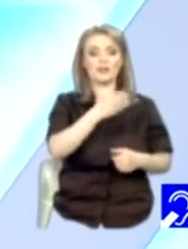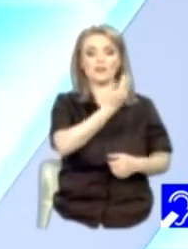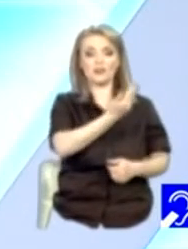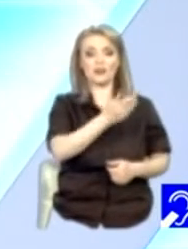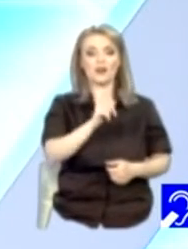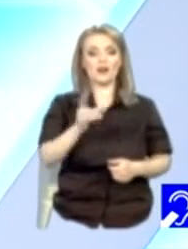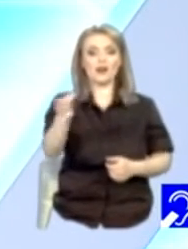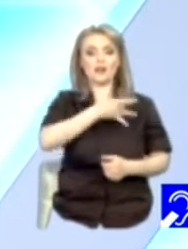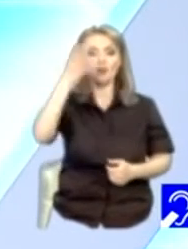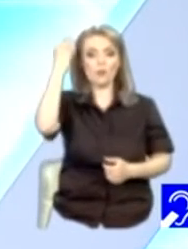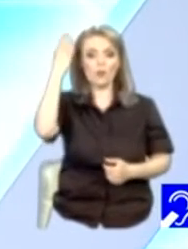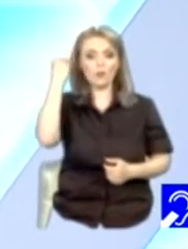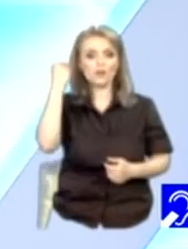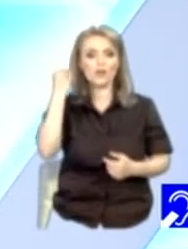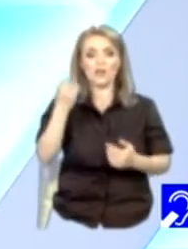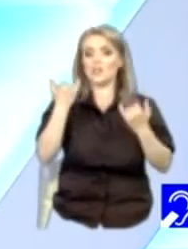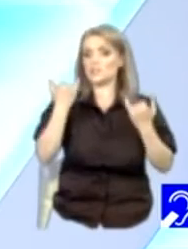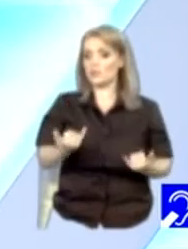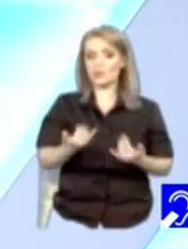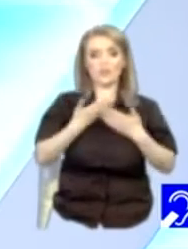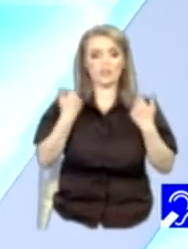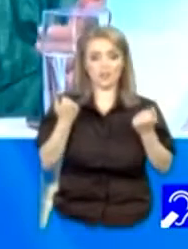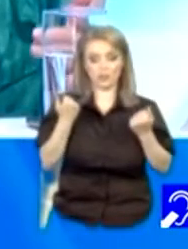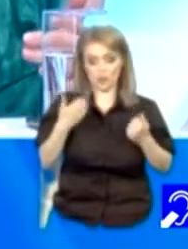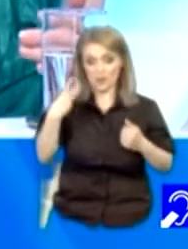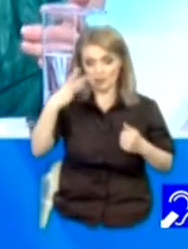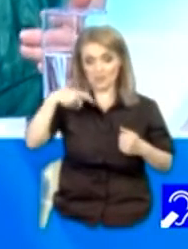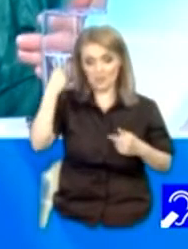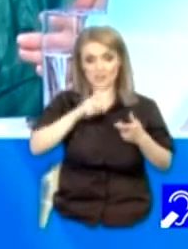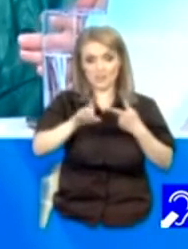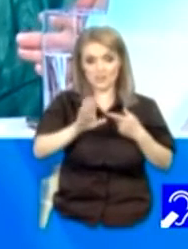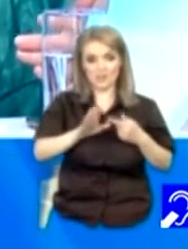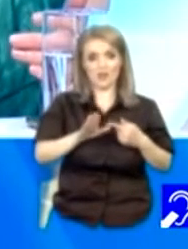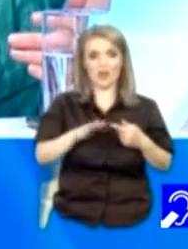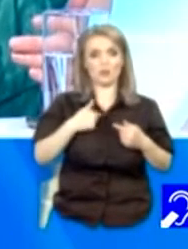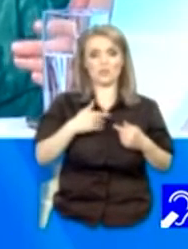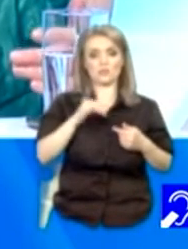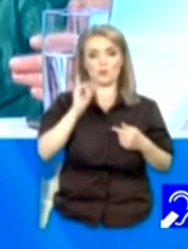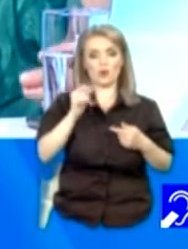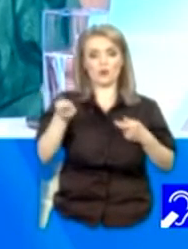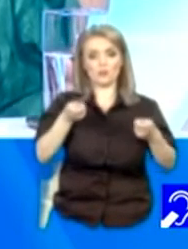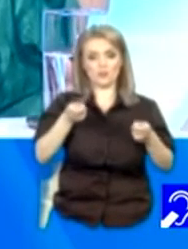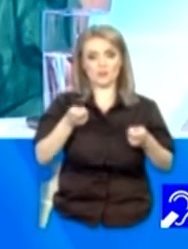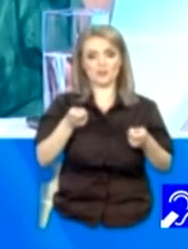dumneavoastră că în Moldova nu există nici astăzi, după 30 de ani de independență, o strategie în domeniul managementului deșeurilor?